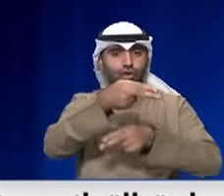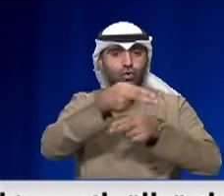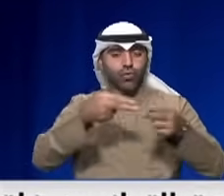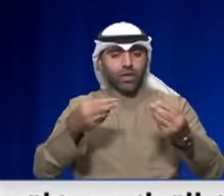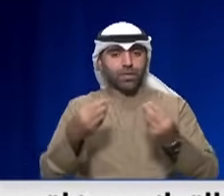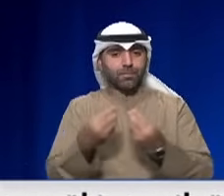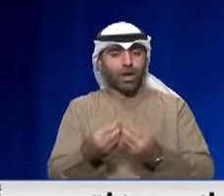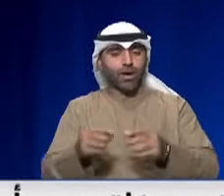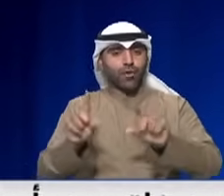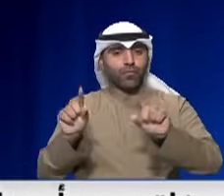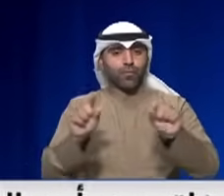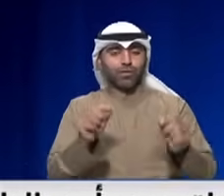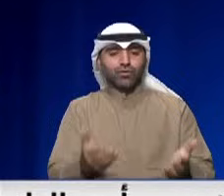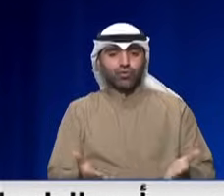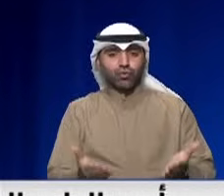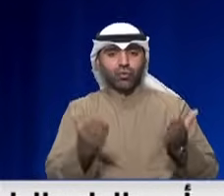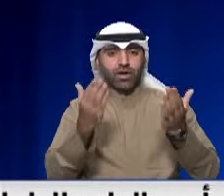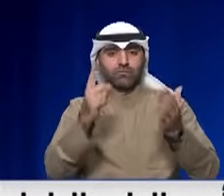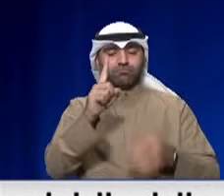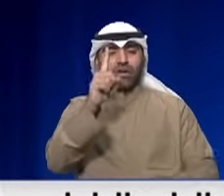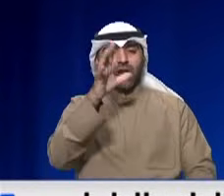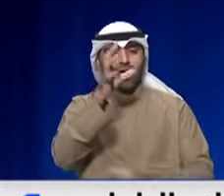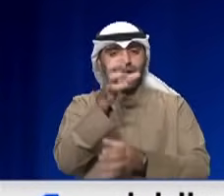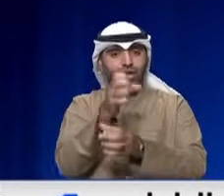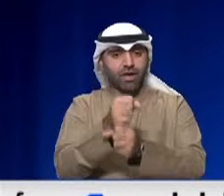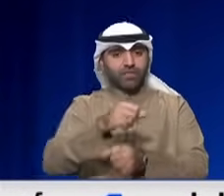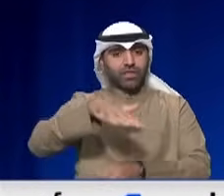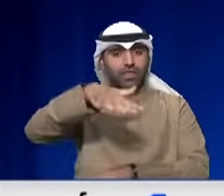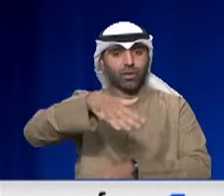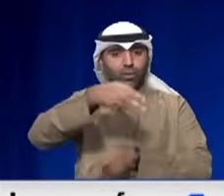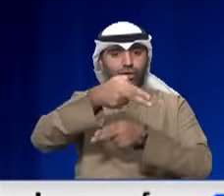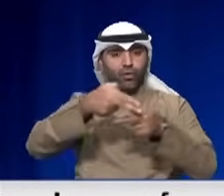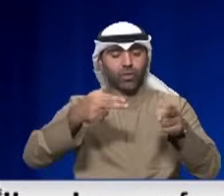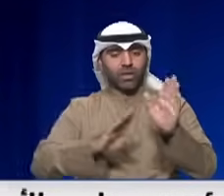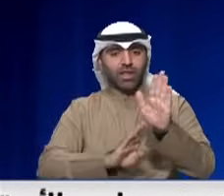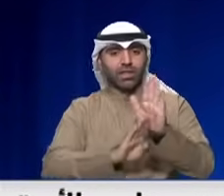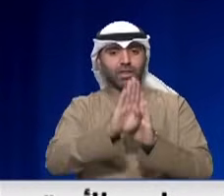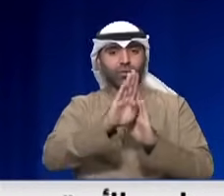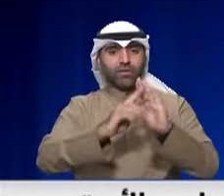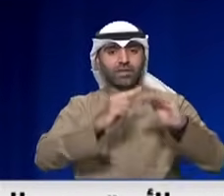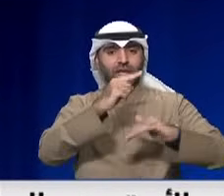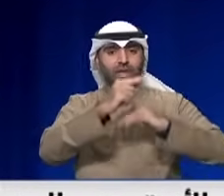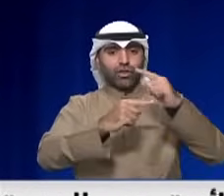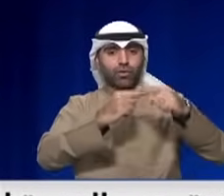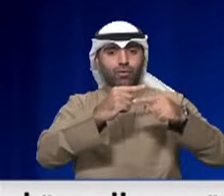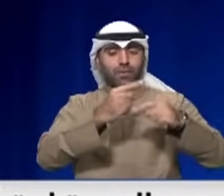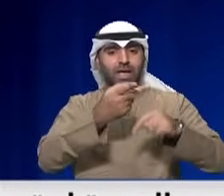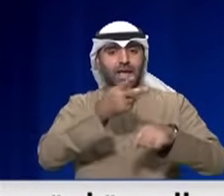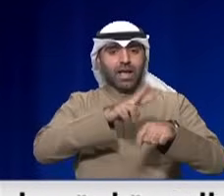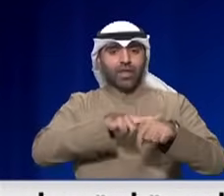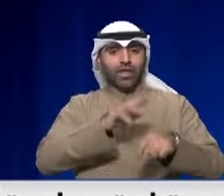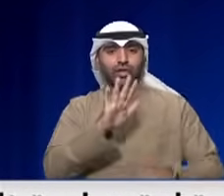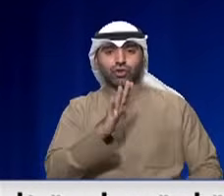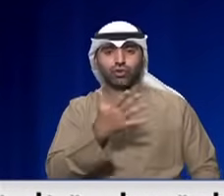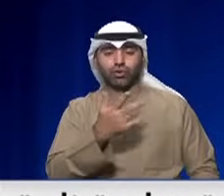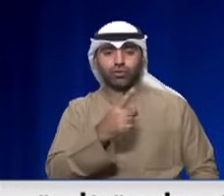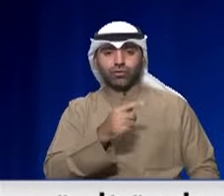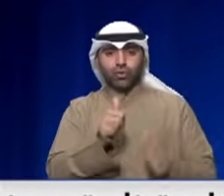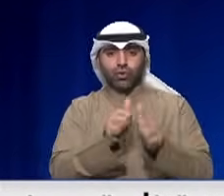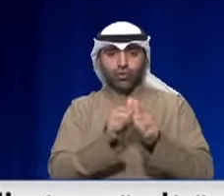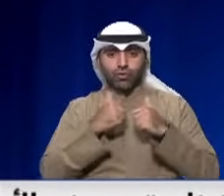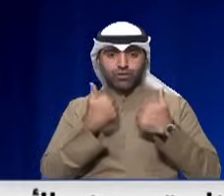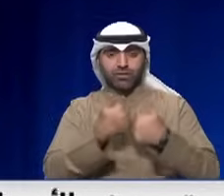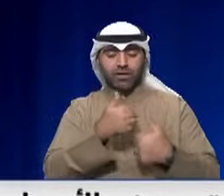فخامته لسمو رعاه الله وللشعب الكويتي جميل الصبر وحسن العزاء هذا وقد بعث حضره صاحب